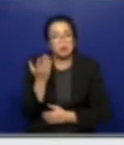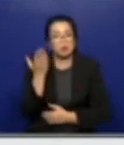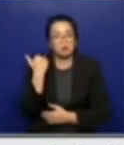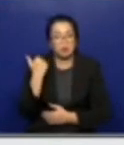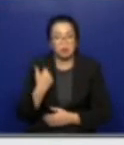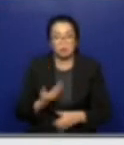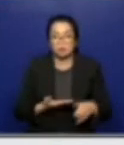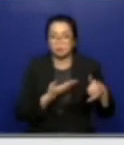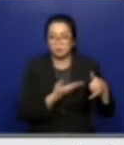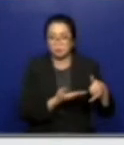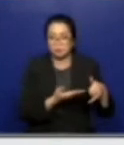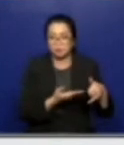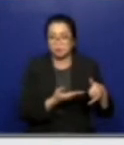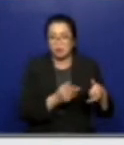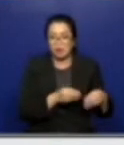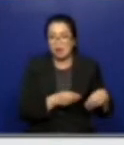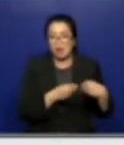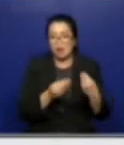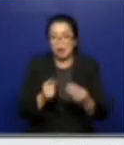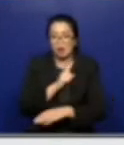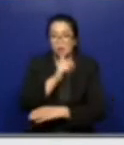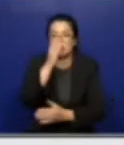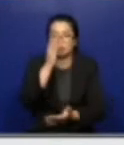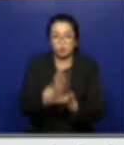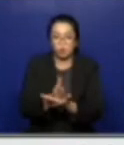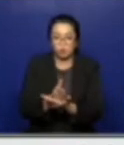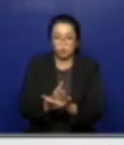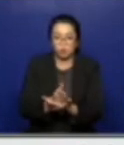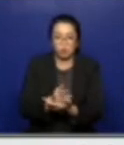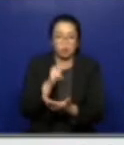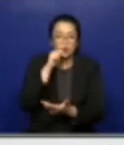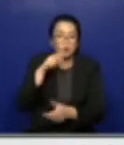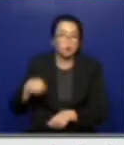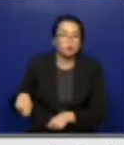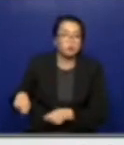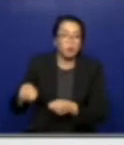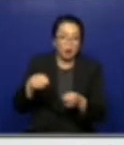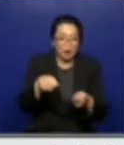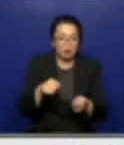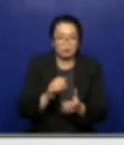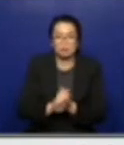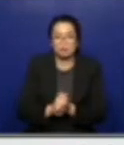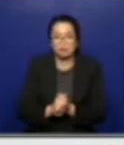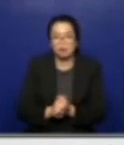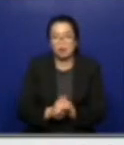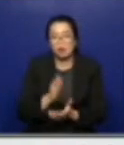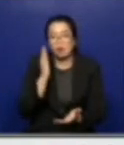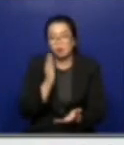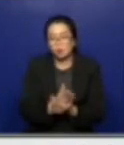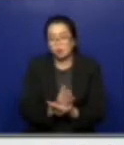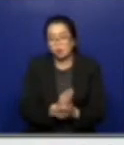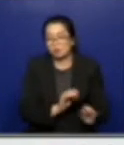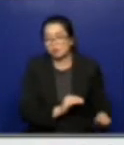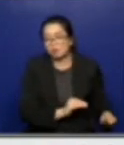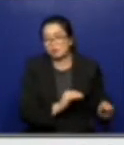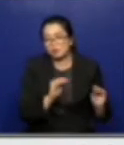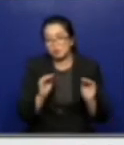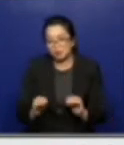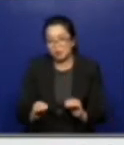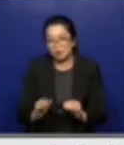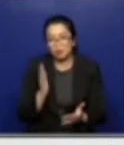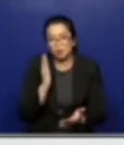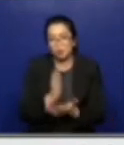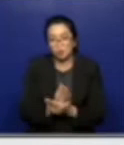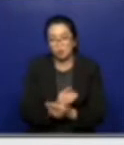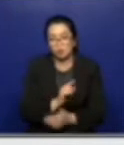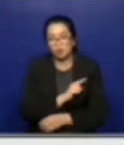านให้วันหยุดชดเชยพอดีจากช่วงสงกรานต์ที่เราไม่ได้ทำกิจกรรมท่านก็ยกวันหยุดมาแล้วขอชดเชย